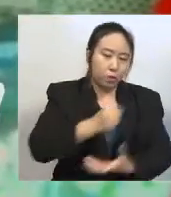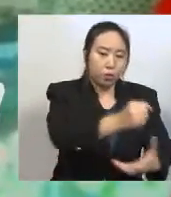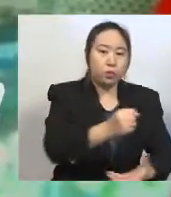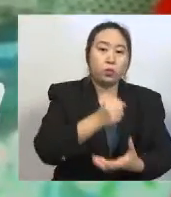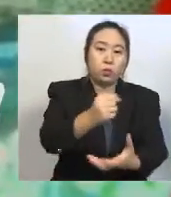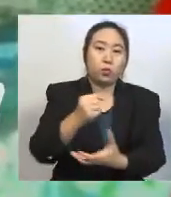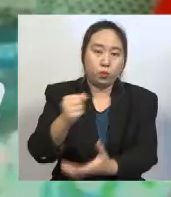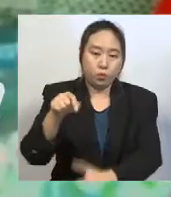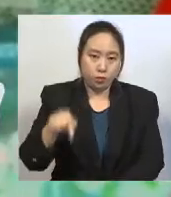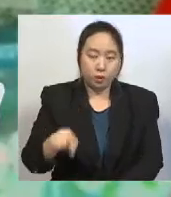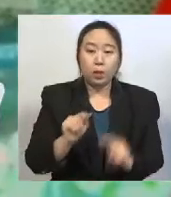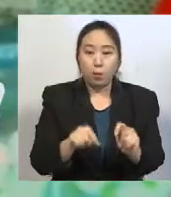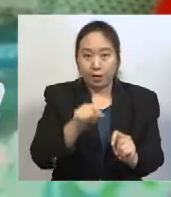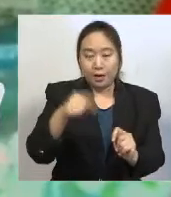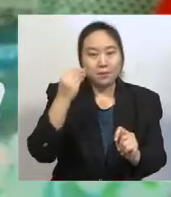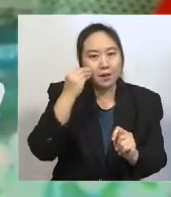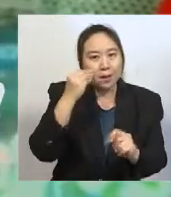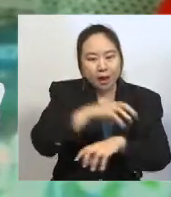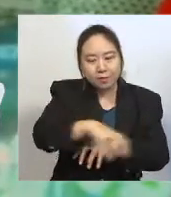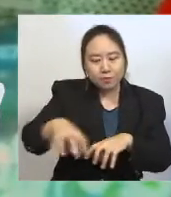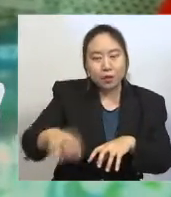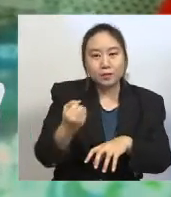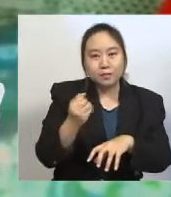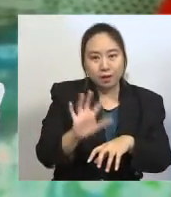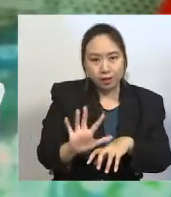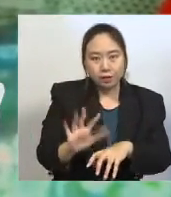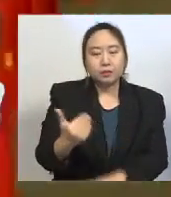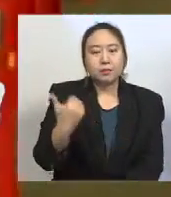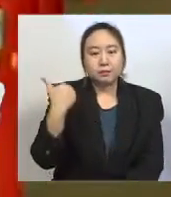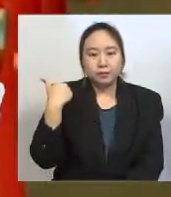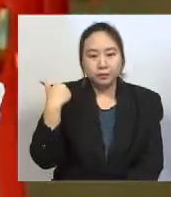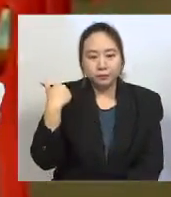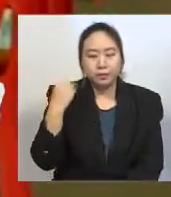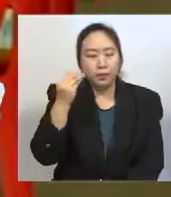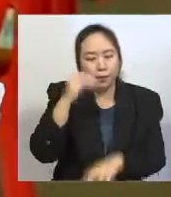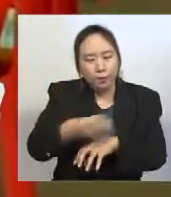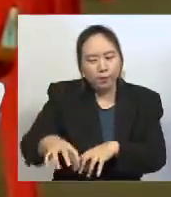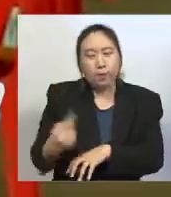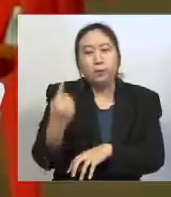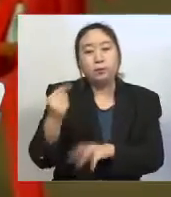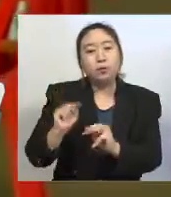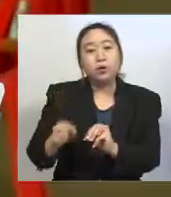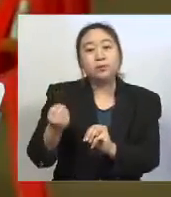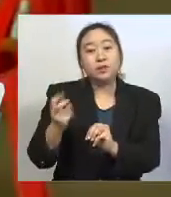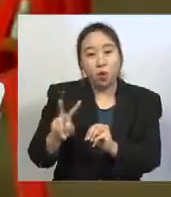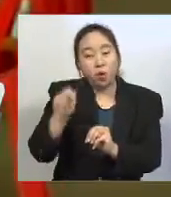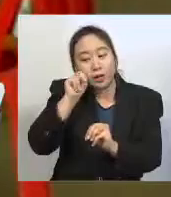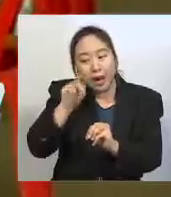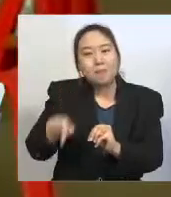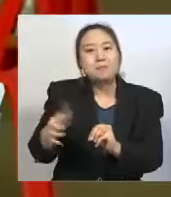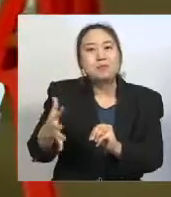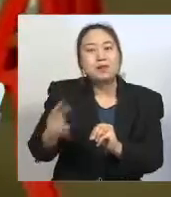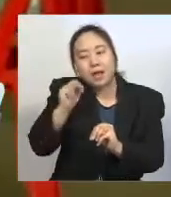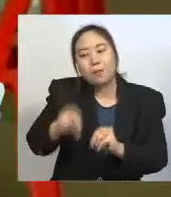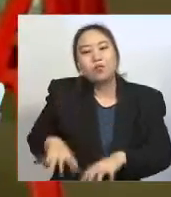ลแห่งนี้นะครับมีทั้งหมด15หมู่บ้านด้วยกันนะครับมีเพียงหมู่บ้านเดียวนะครับก็คือหมู่ที่12ที่ไม่โดนน้ำ